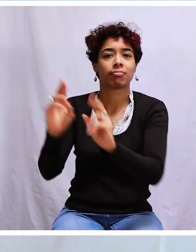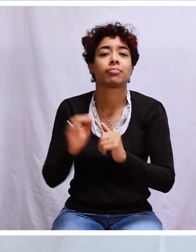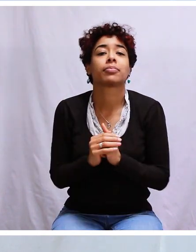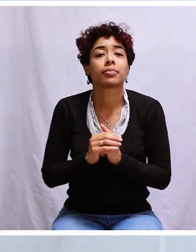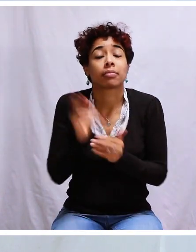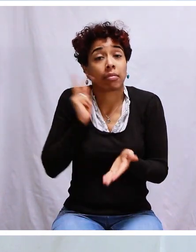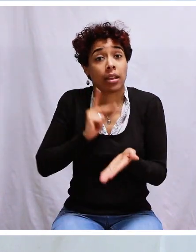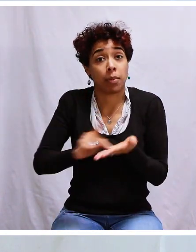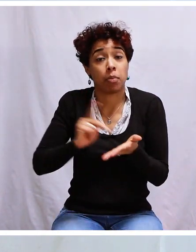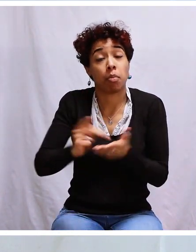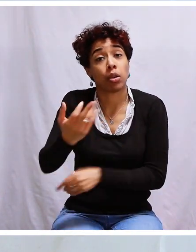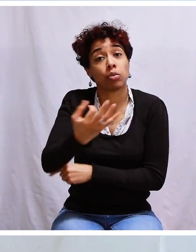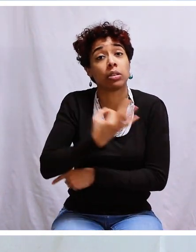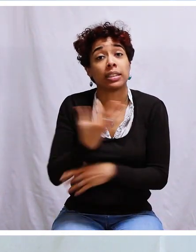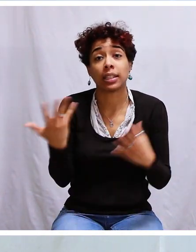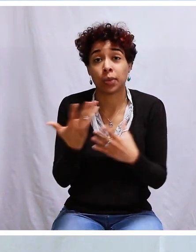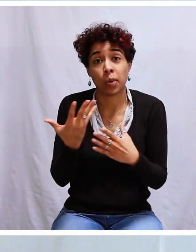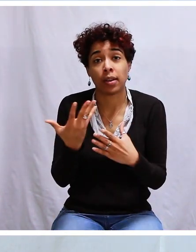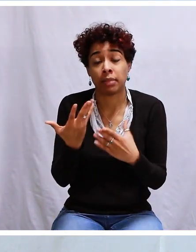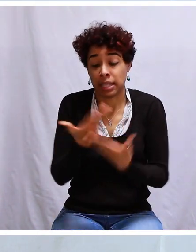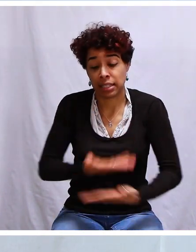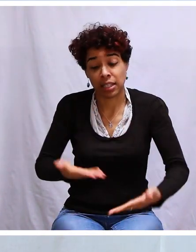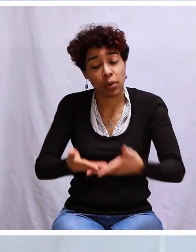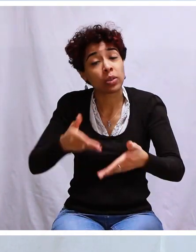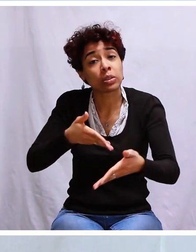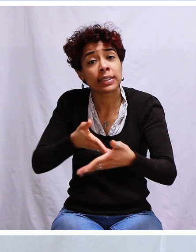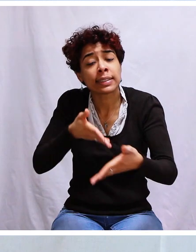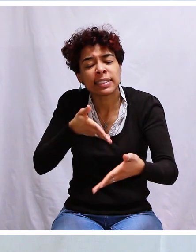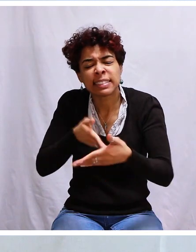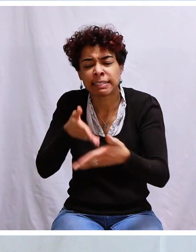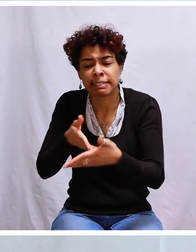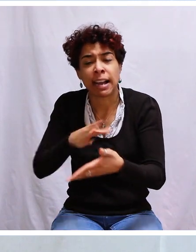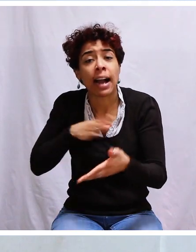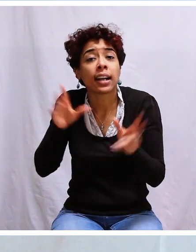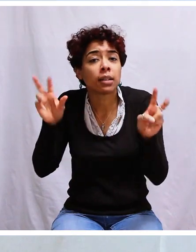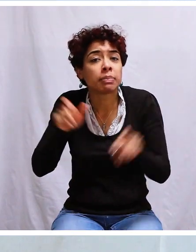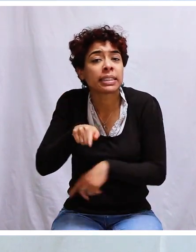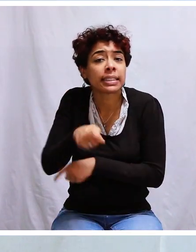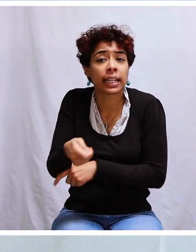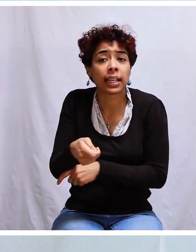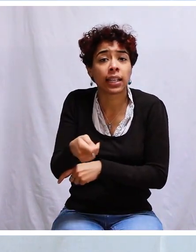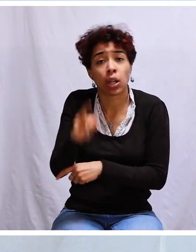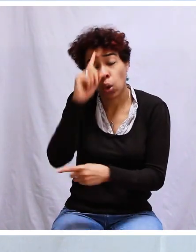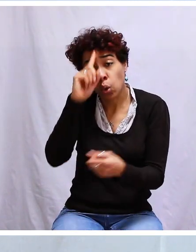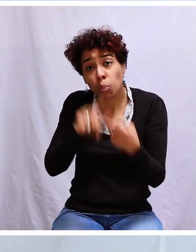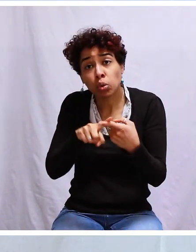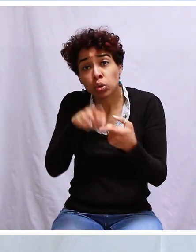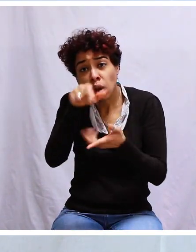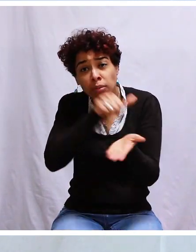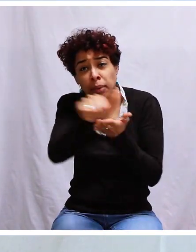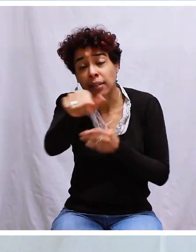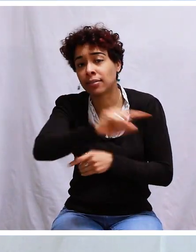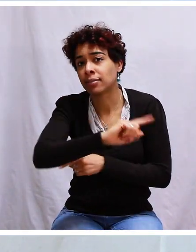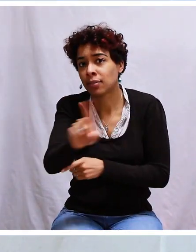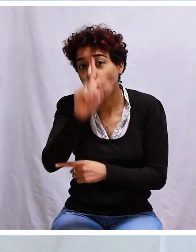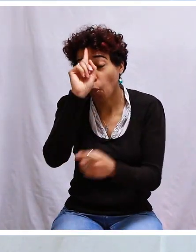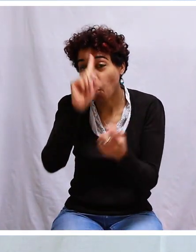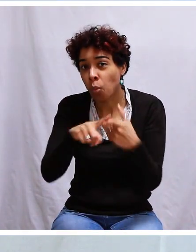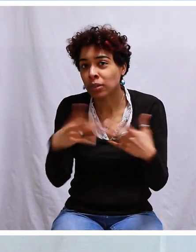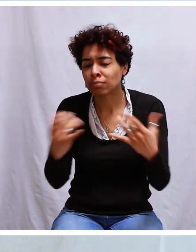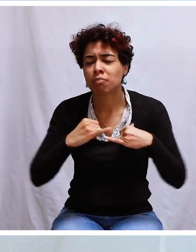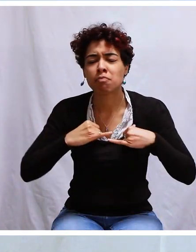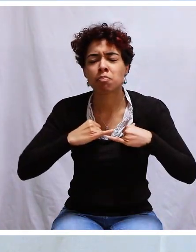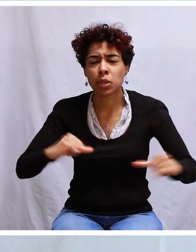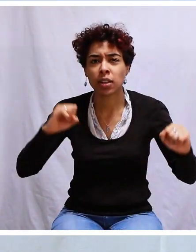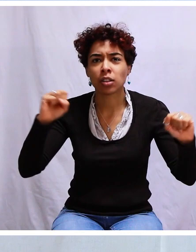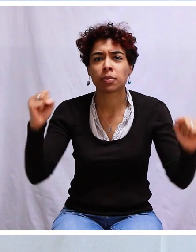Paul est en train de nous dire, il y a des clés dans l'épreuve que vous devez connaître. C'est que c'est pas fait pour vous détruire, c'est fait pour que la puissance de Dieu puisse rejaillir